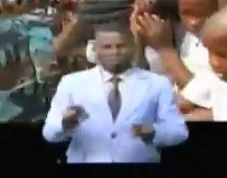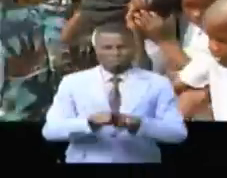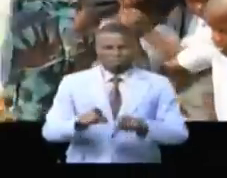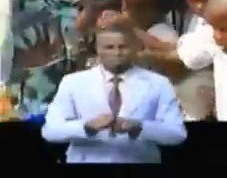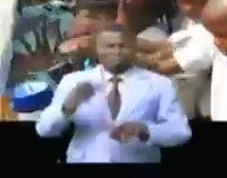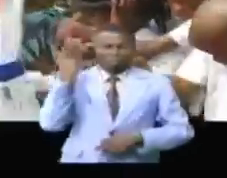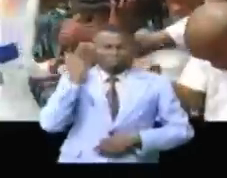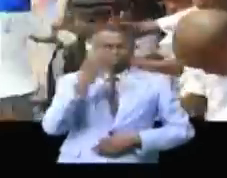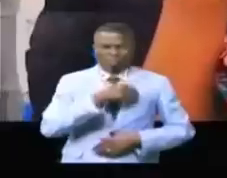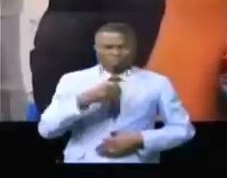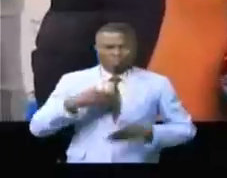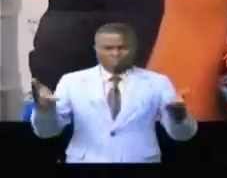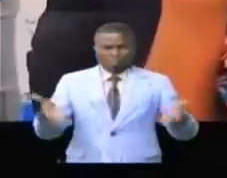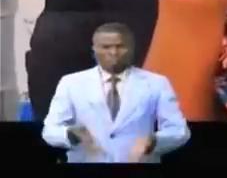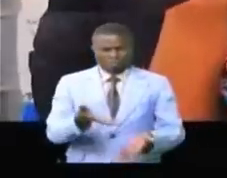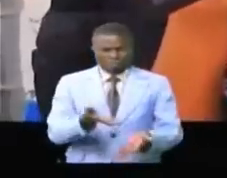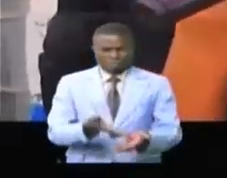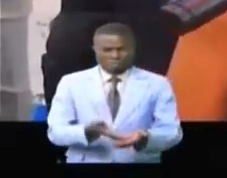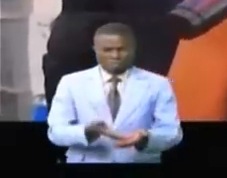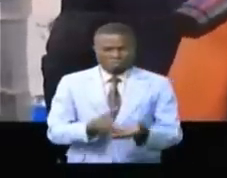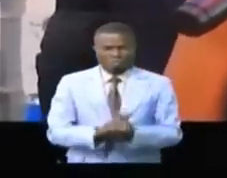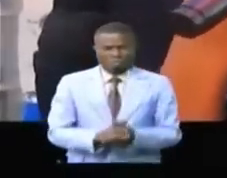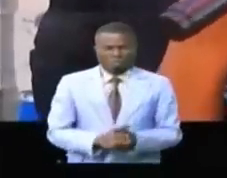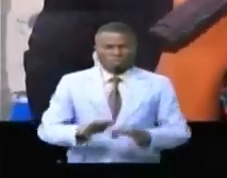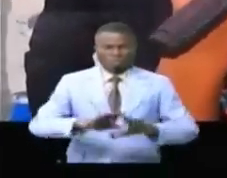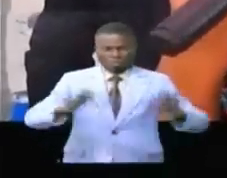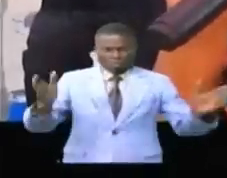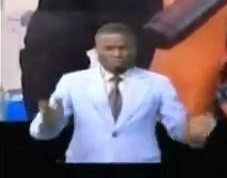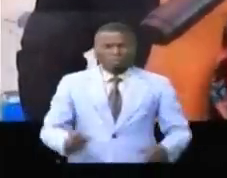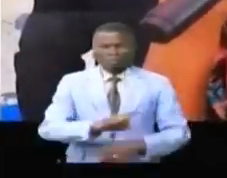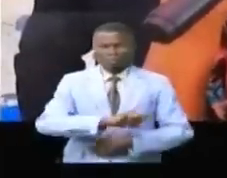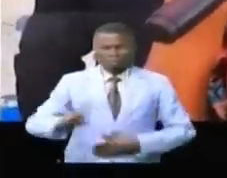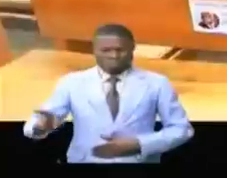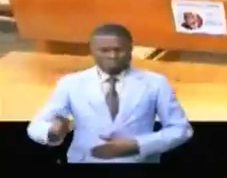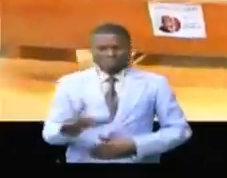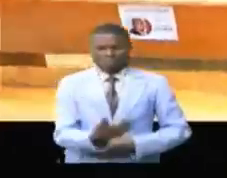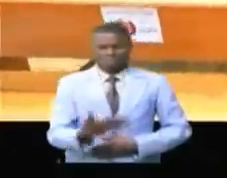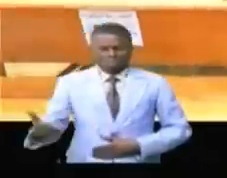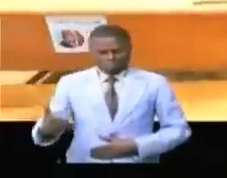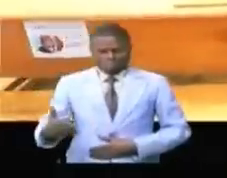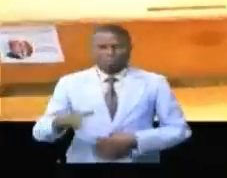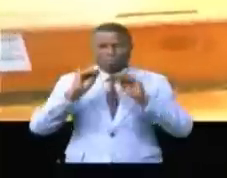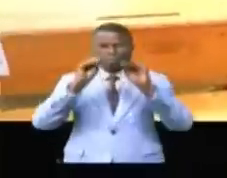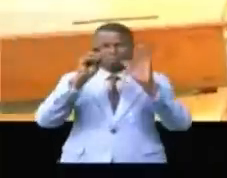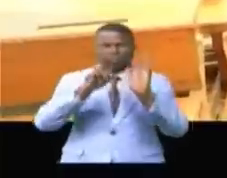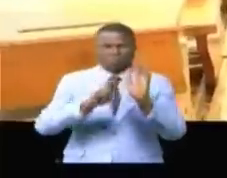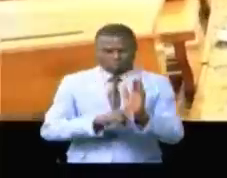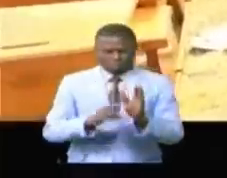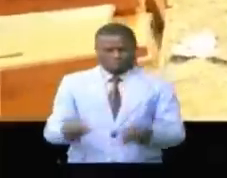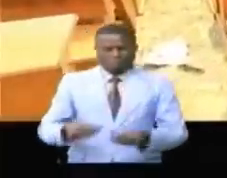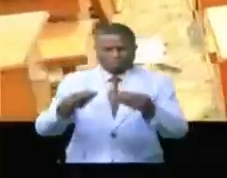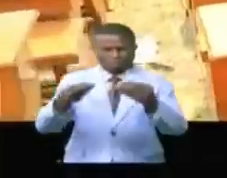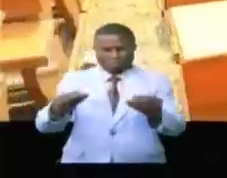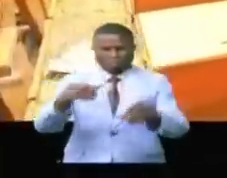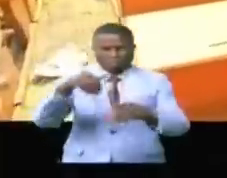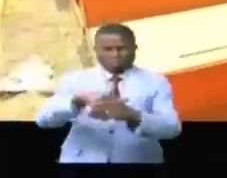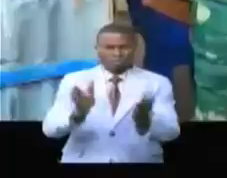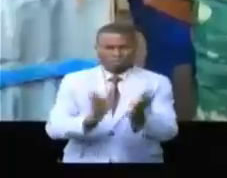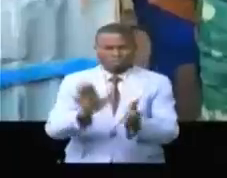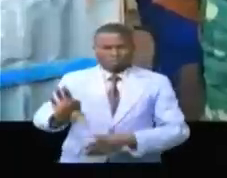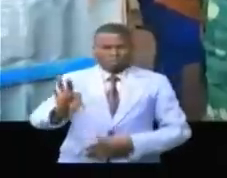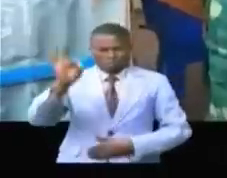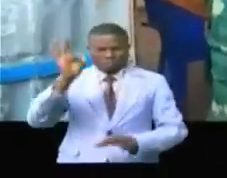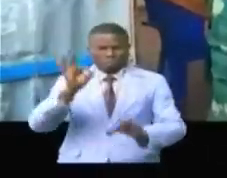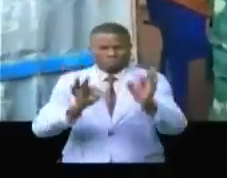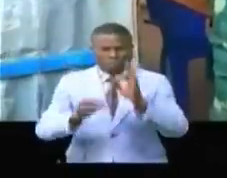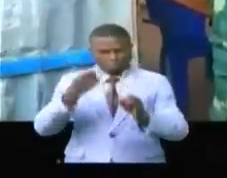parents présents à la cérémonie. 1000 bancs pupitres ainsi que des matériels didactiques modernes seront remis dans des écoles concernées